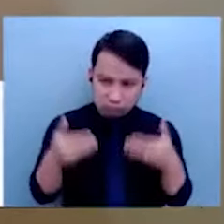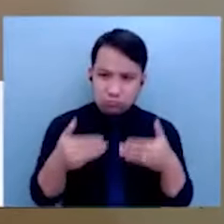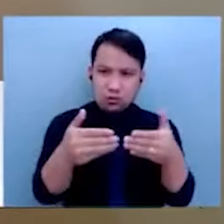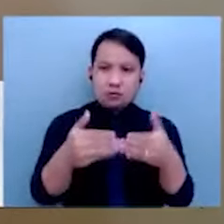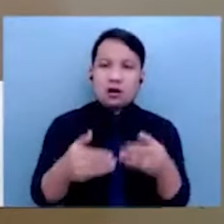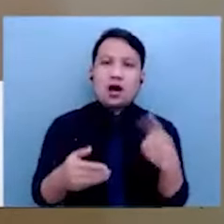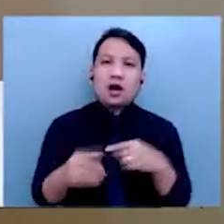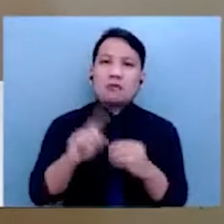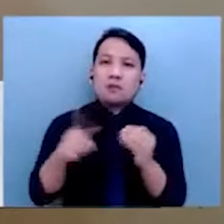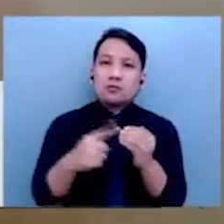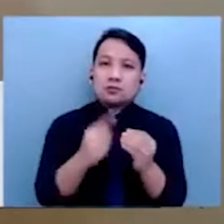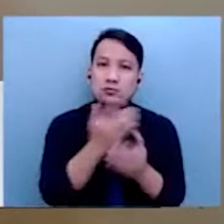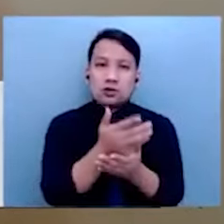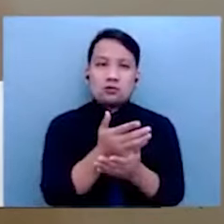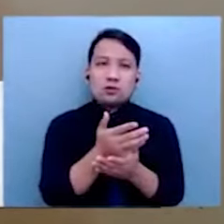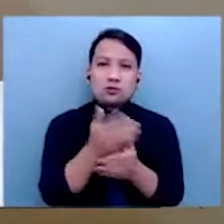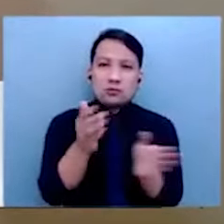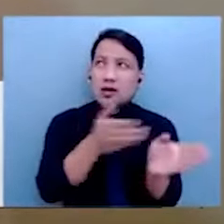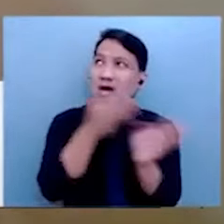yung